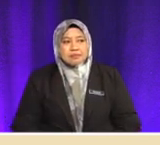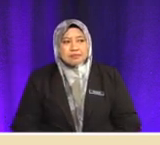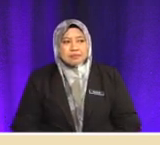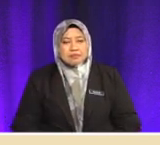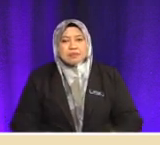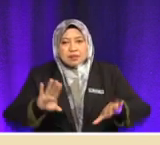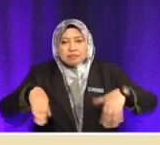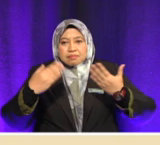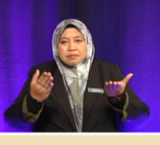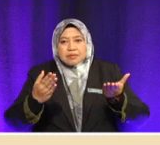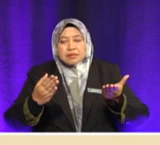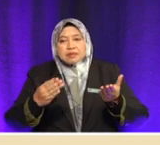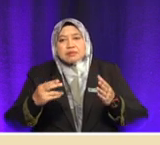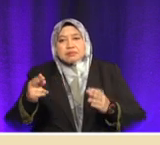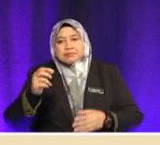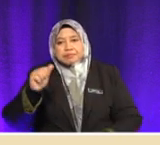Bagaimana warna